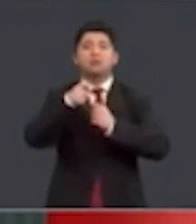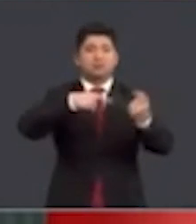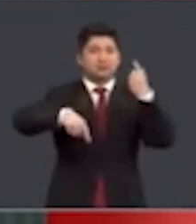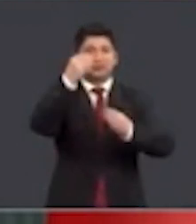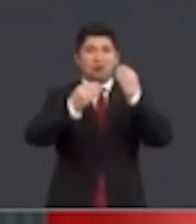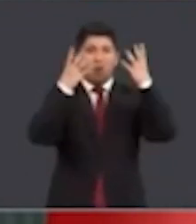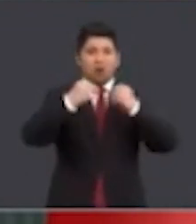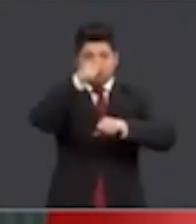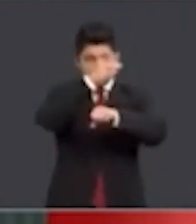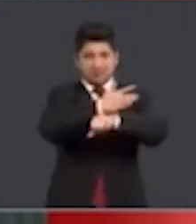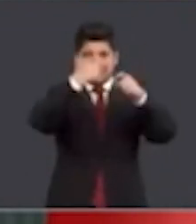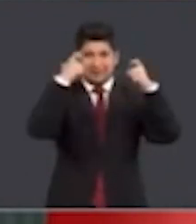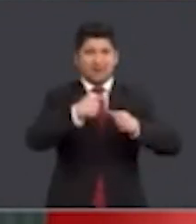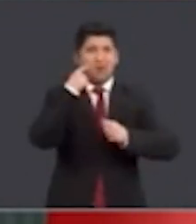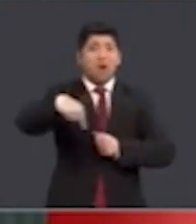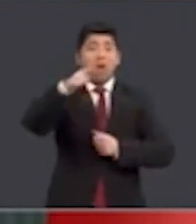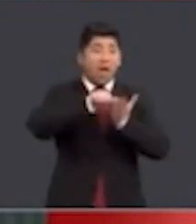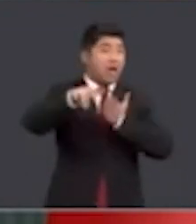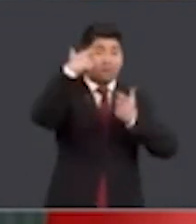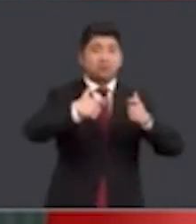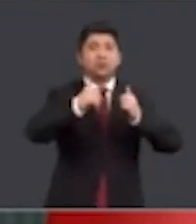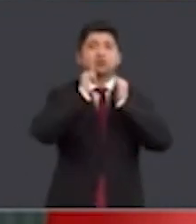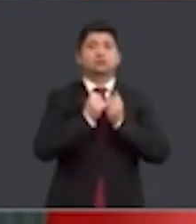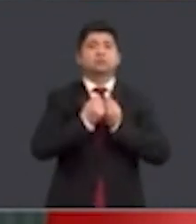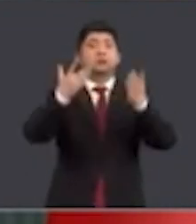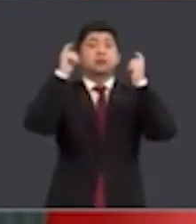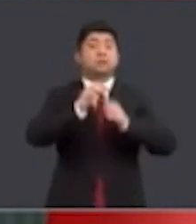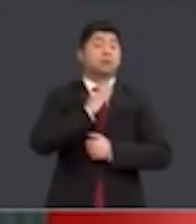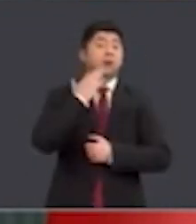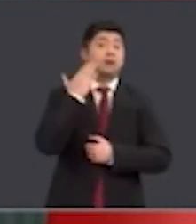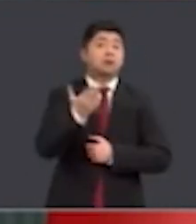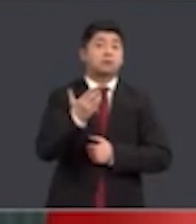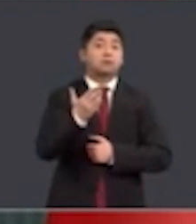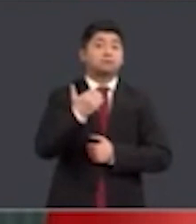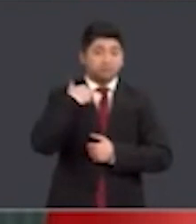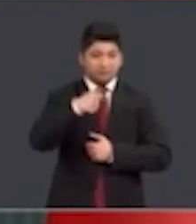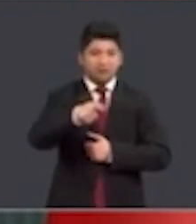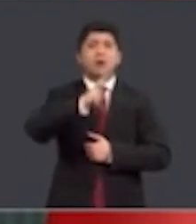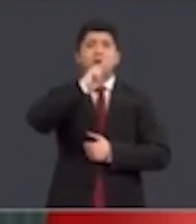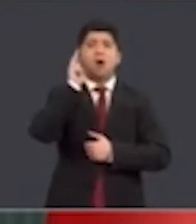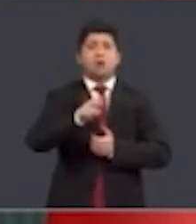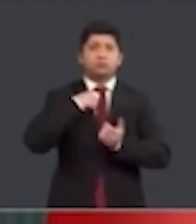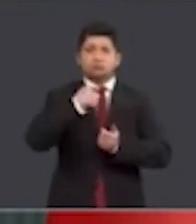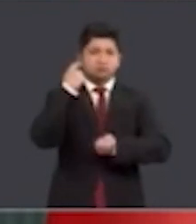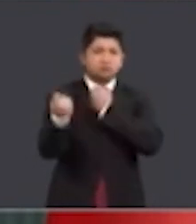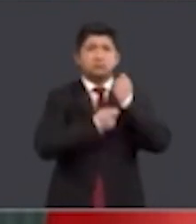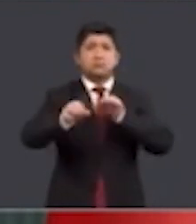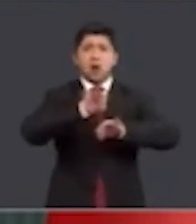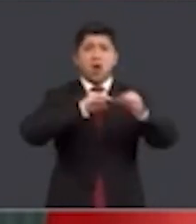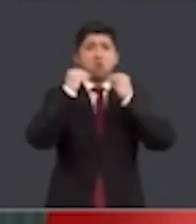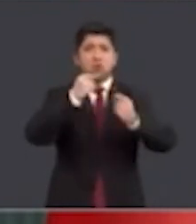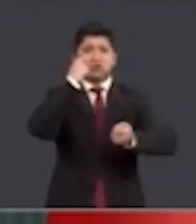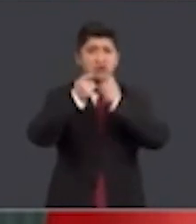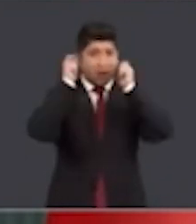attığı ülkemizin her yerinde huzuru sağlamak olmuştur. Yürüttüğümüz kararlı mücadele sayesinde